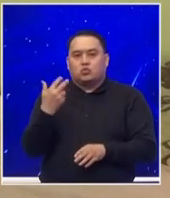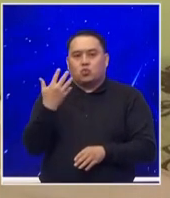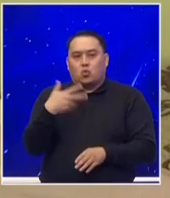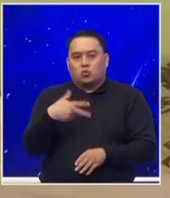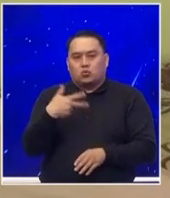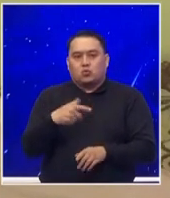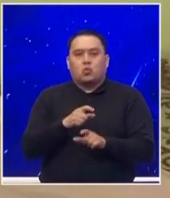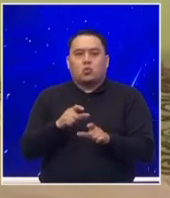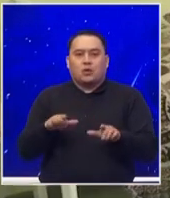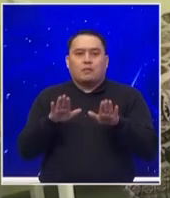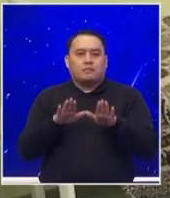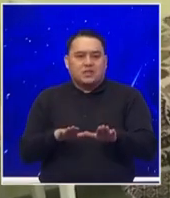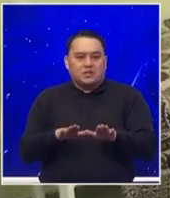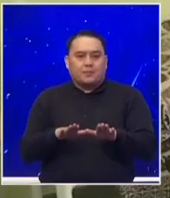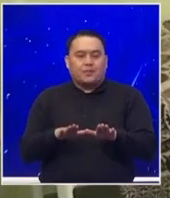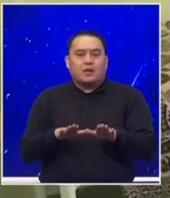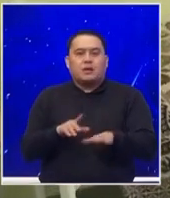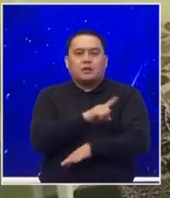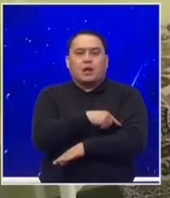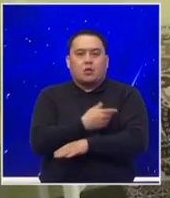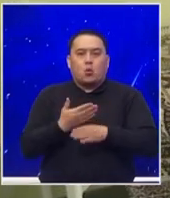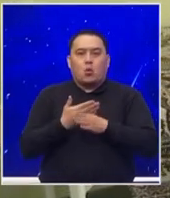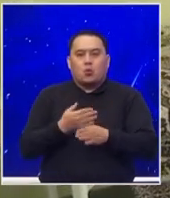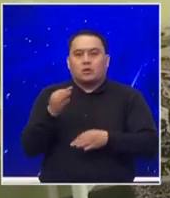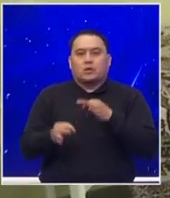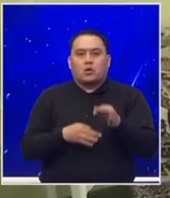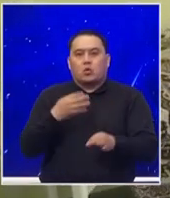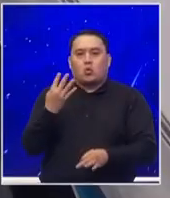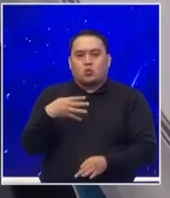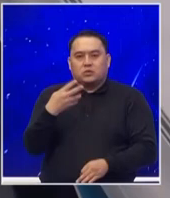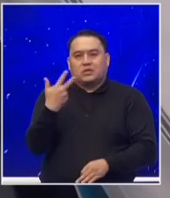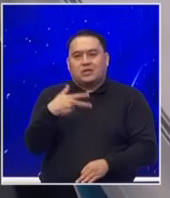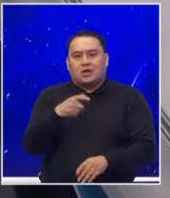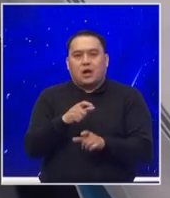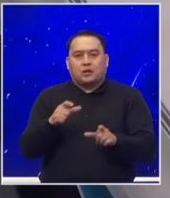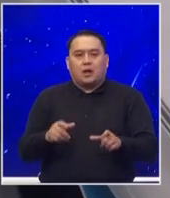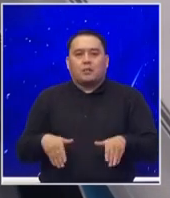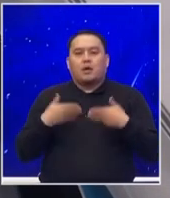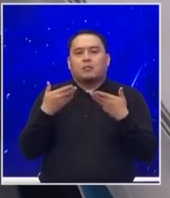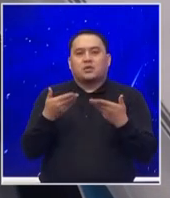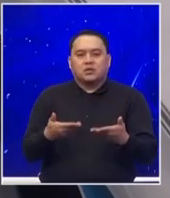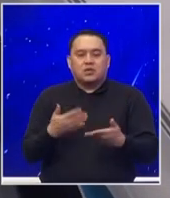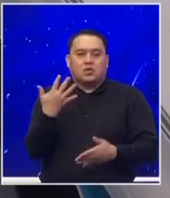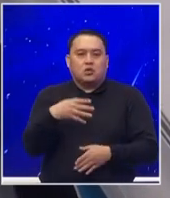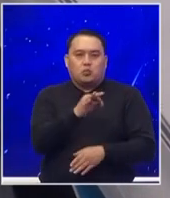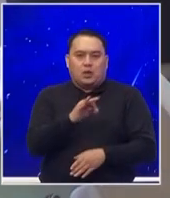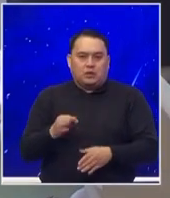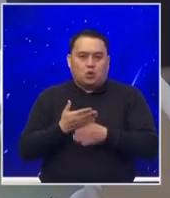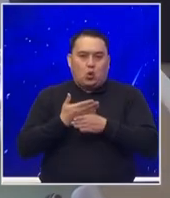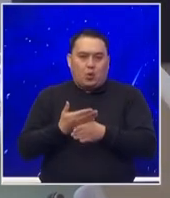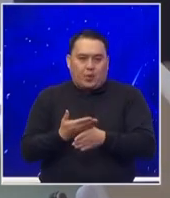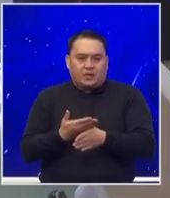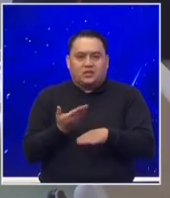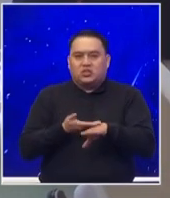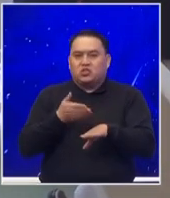мұнда 113 бала ем қабылдауда. Ал дәрігерлердің көмегіне тәулігіне 30-40-қа жуық науқас жүгінеді. Оның 50%-ына көмек көрсетіліп, ауыр